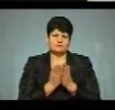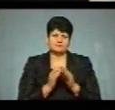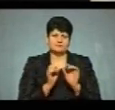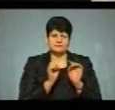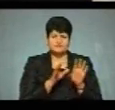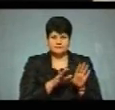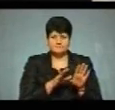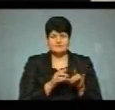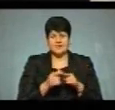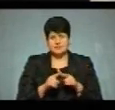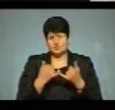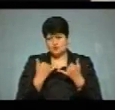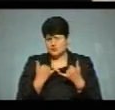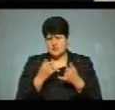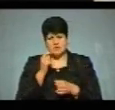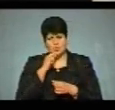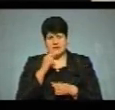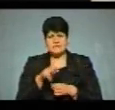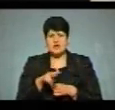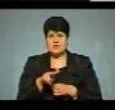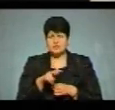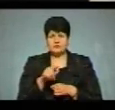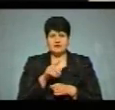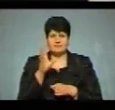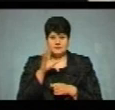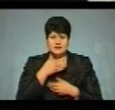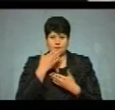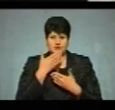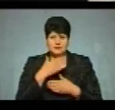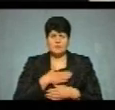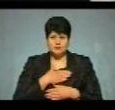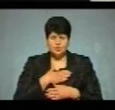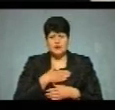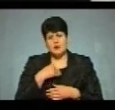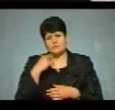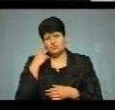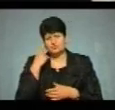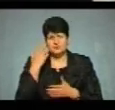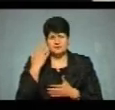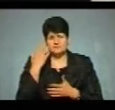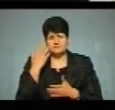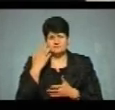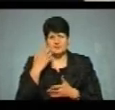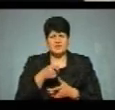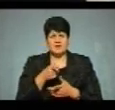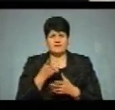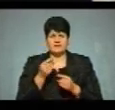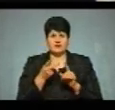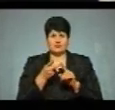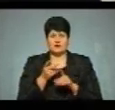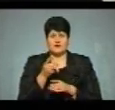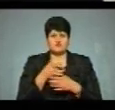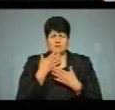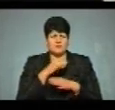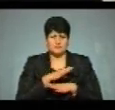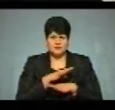Це така сучасна українська література, вони всі прочитані мною, і я подумала, що навряд чи я вже їх буду читати другий раз,